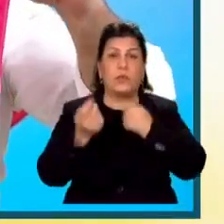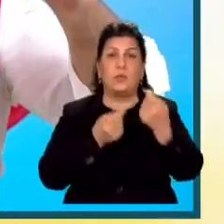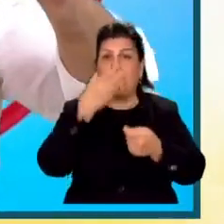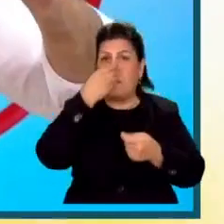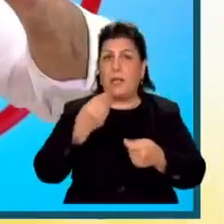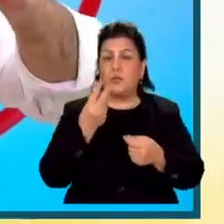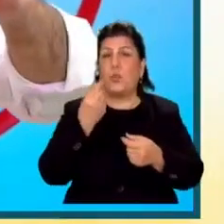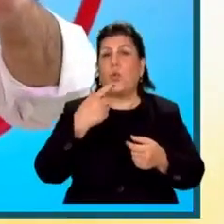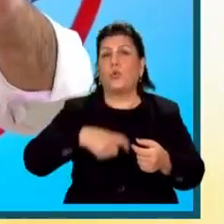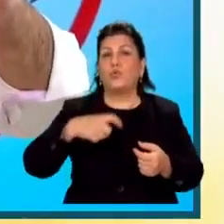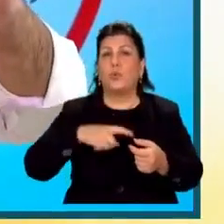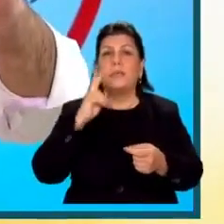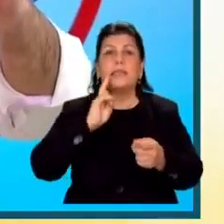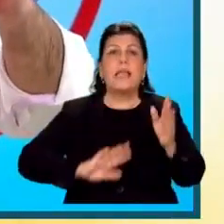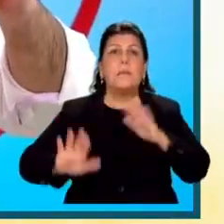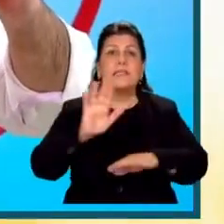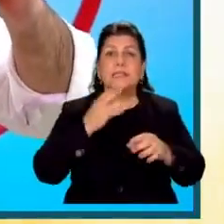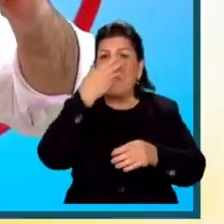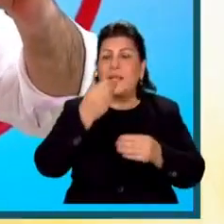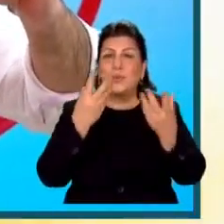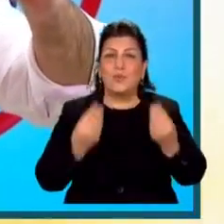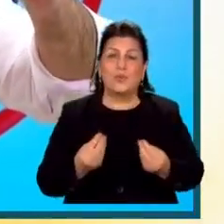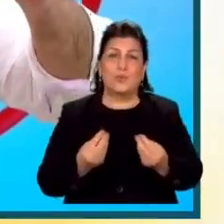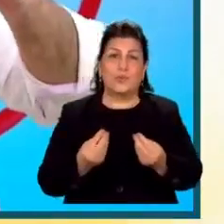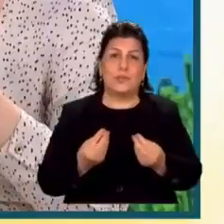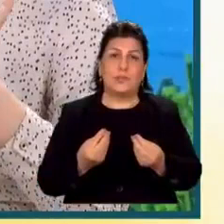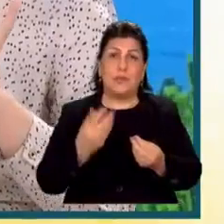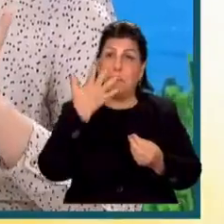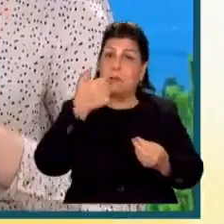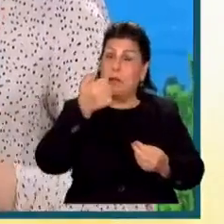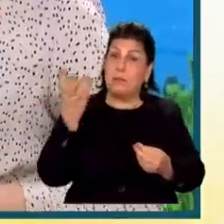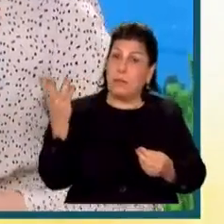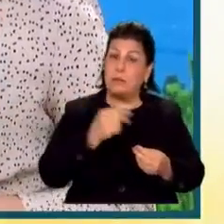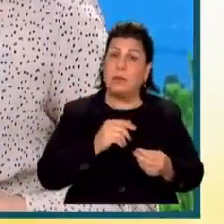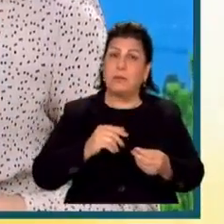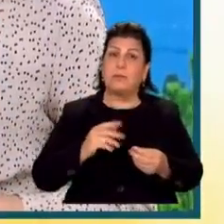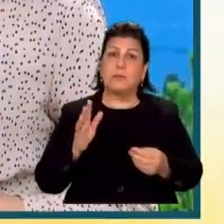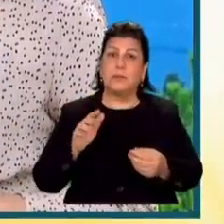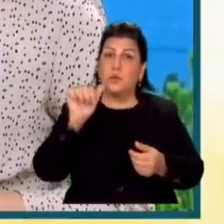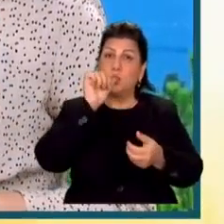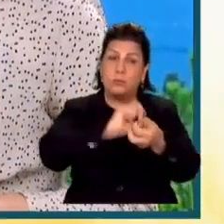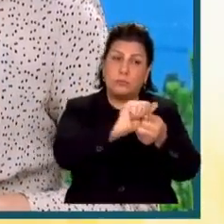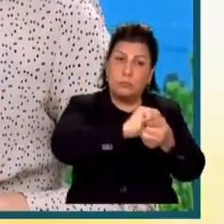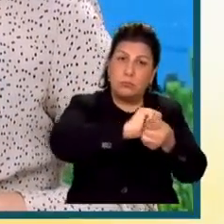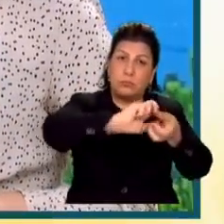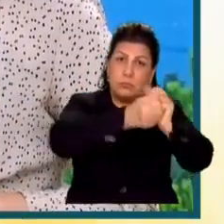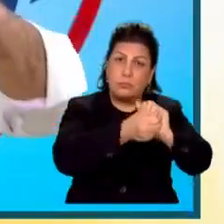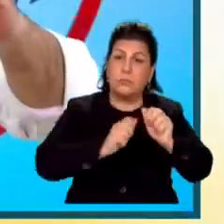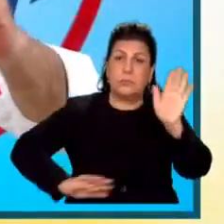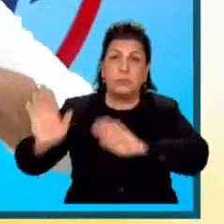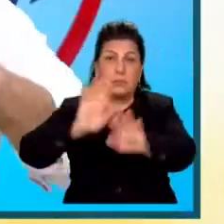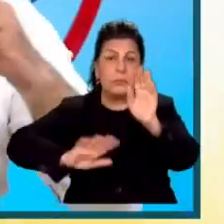bez çok özel bir temizlik ve zararlı kez toz alabilirler ve alabiliriz ve her seferinde suyla yıkadıktan sonra